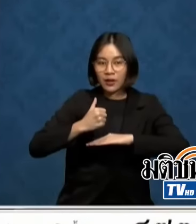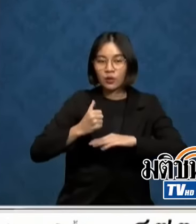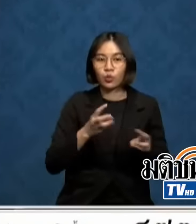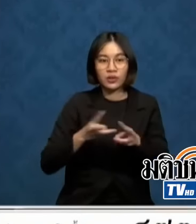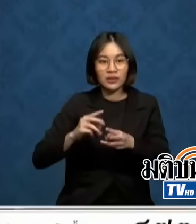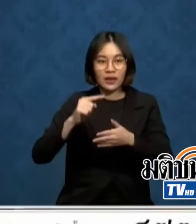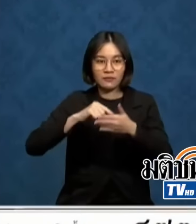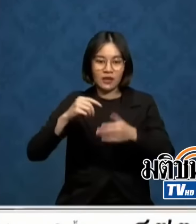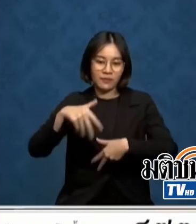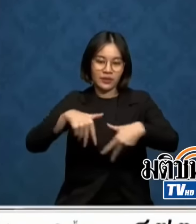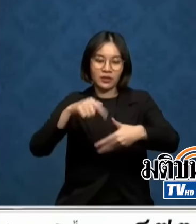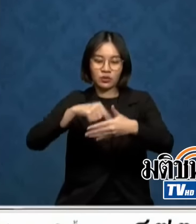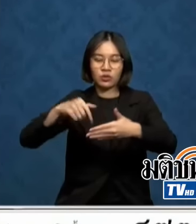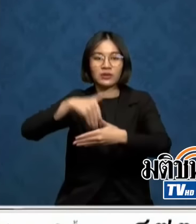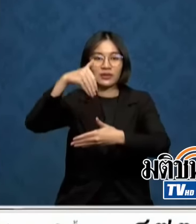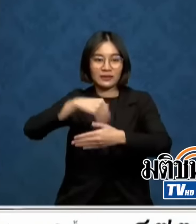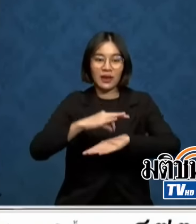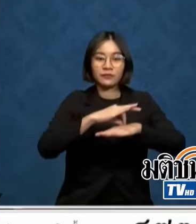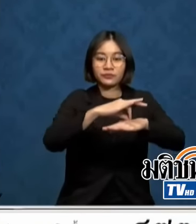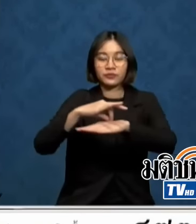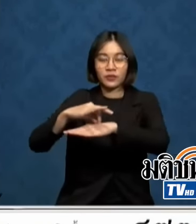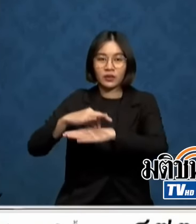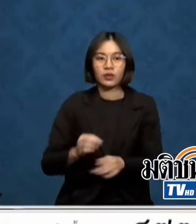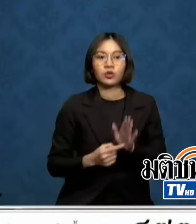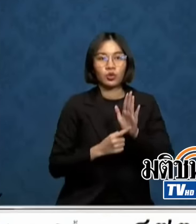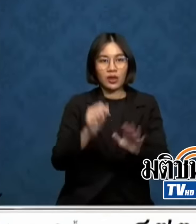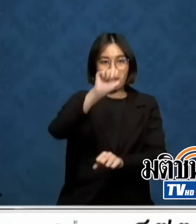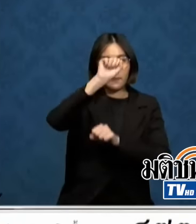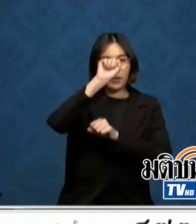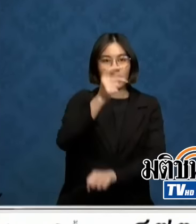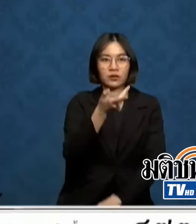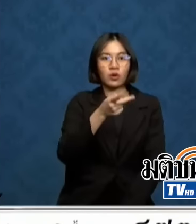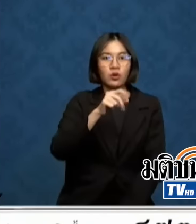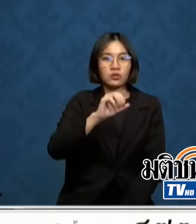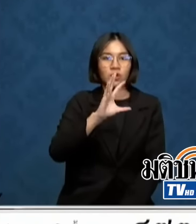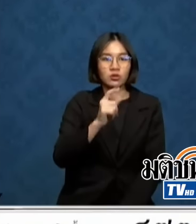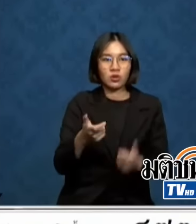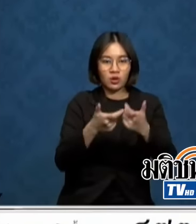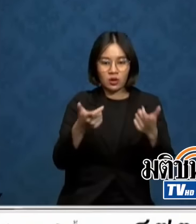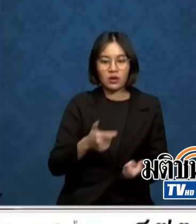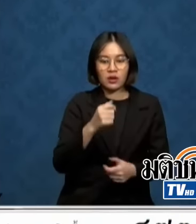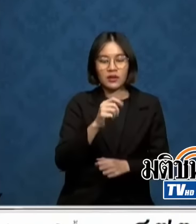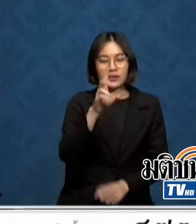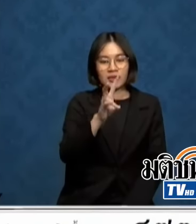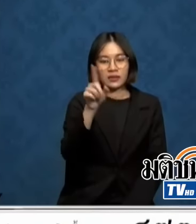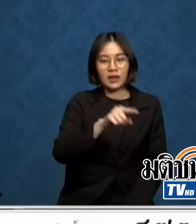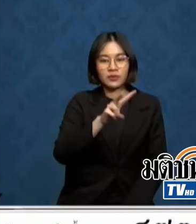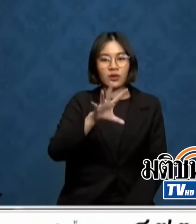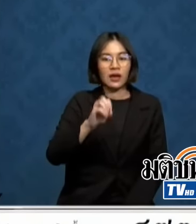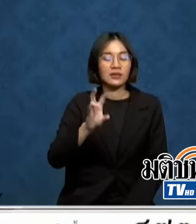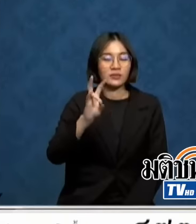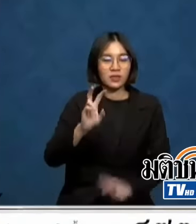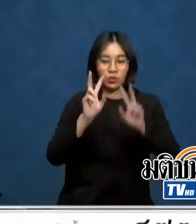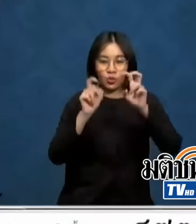จากการเลือกตั้งโดยประชาชนเช่นประกาศคณะรักษาความสงบแห่งชาติฉบับที่7/2557